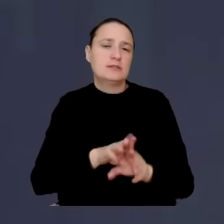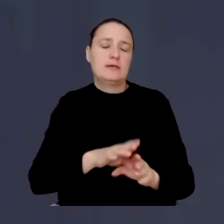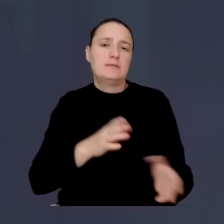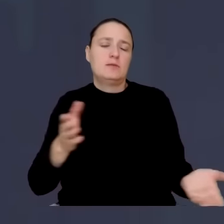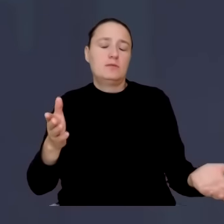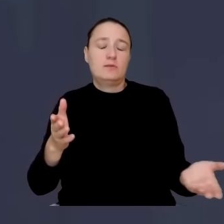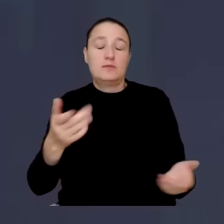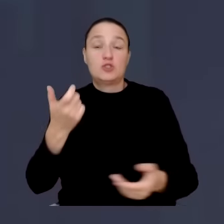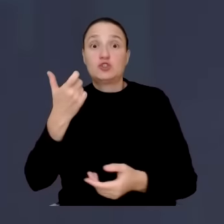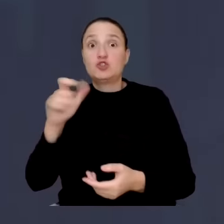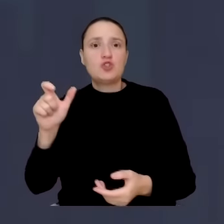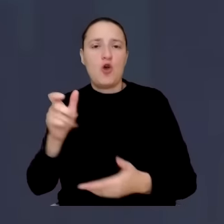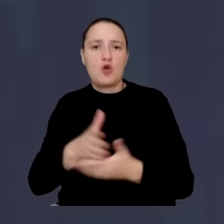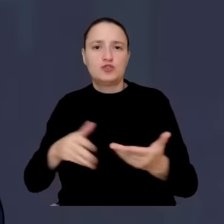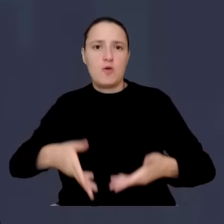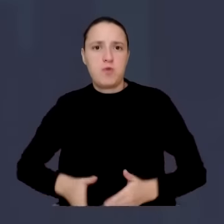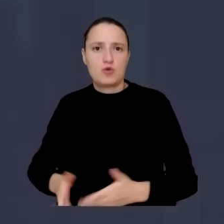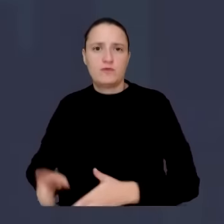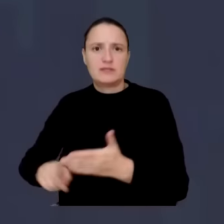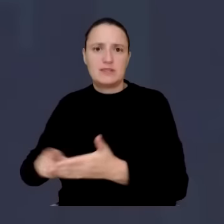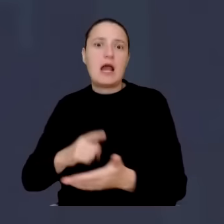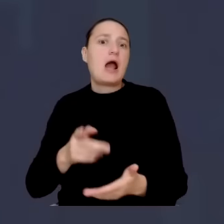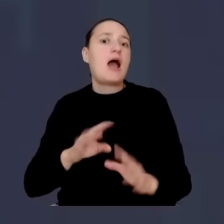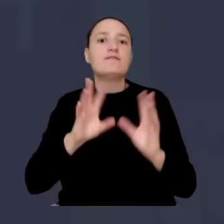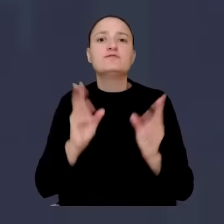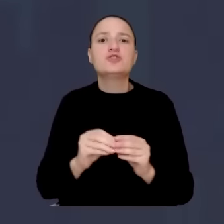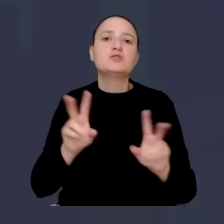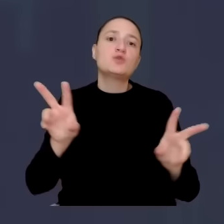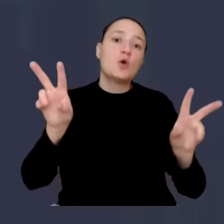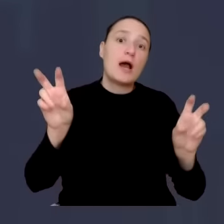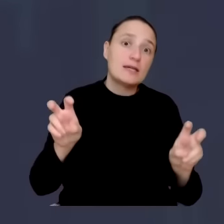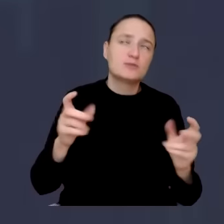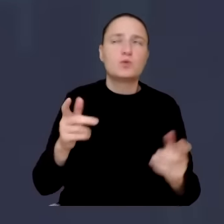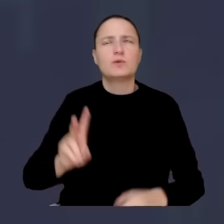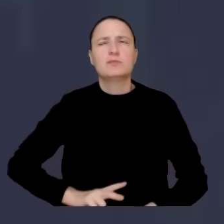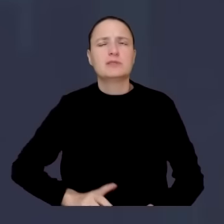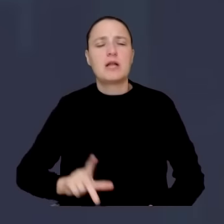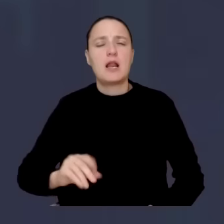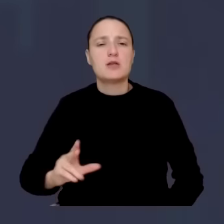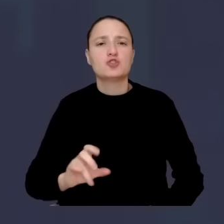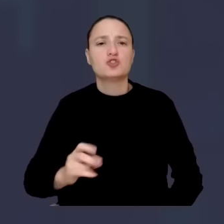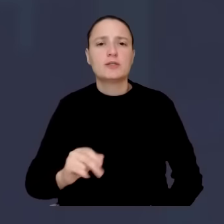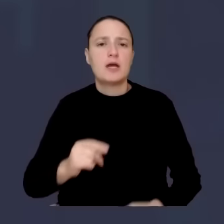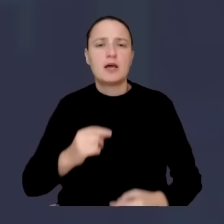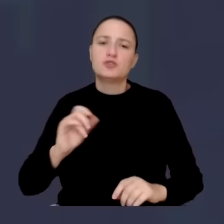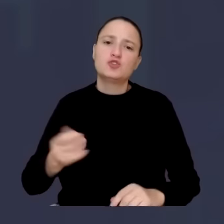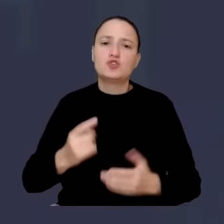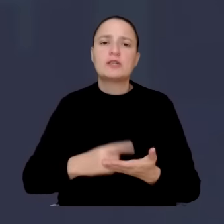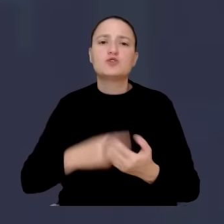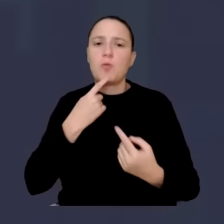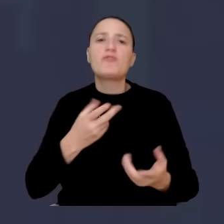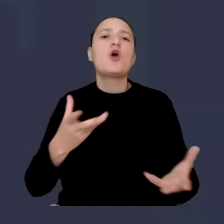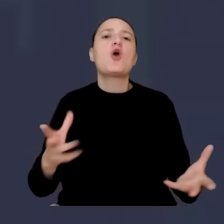to i to wszystko pod takim enigmatycznym hasłem bo tak często pani leszczyna tym słowem się posługuje konsolidacji